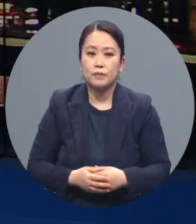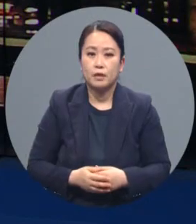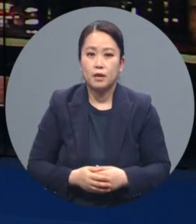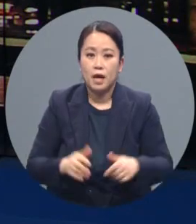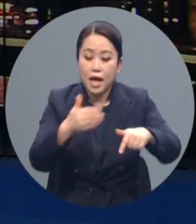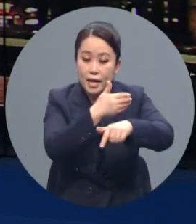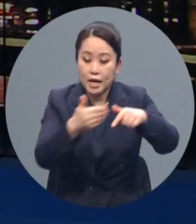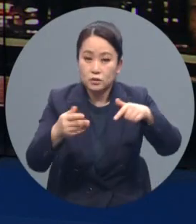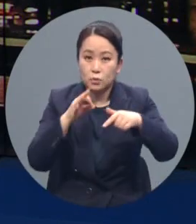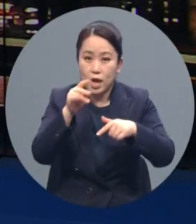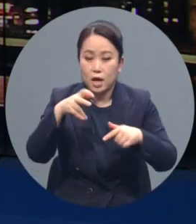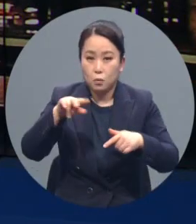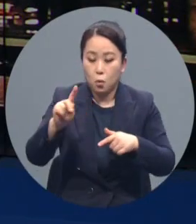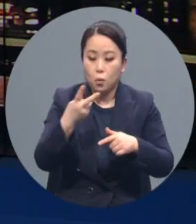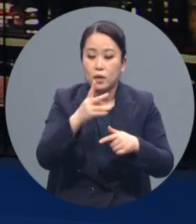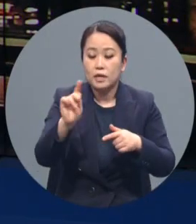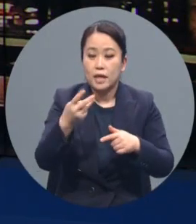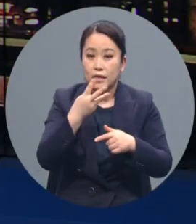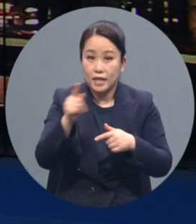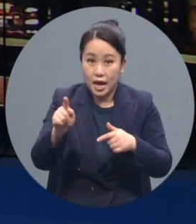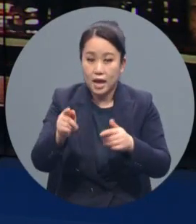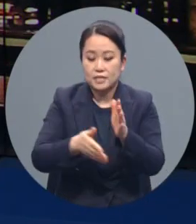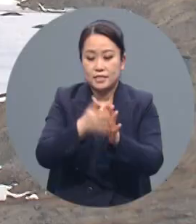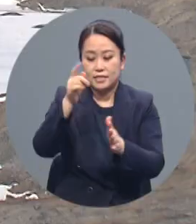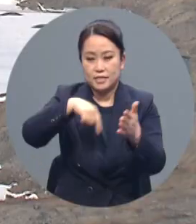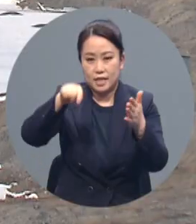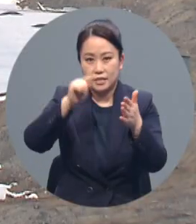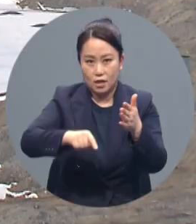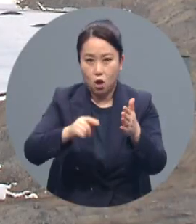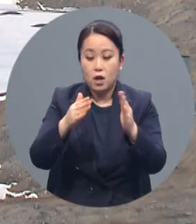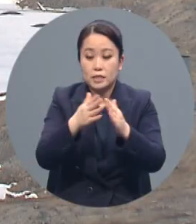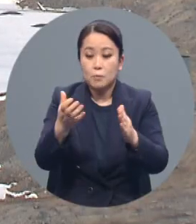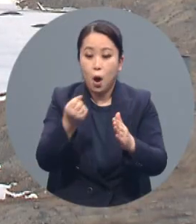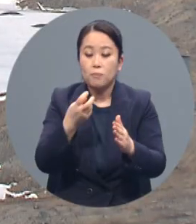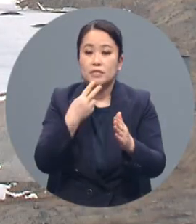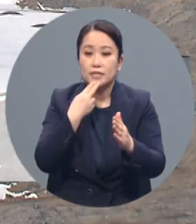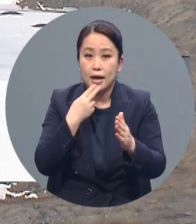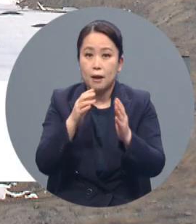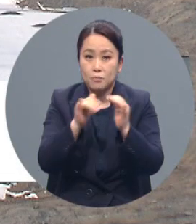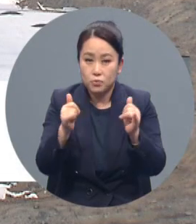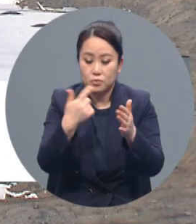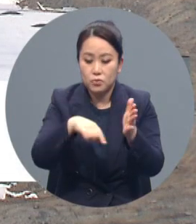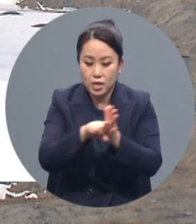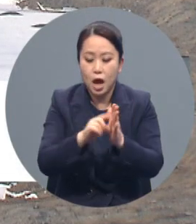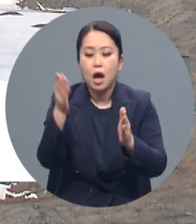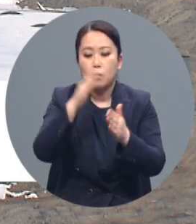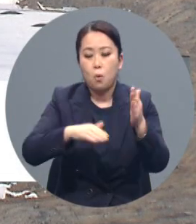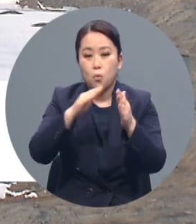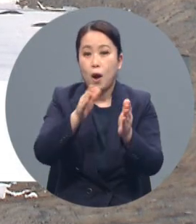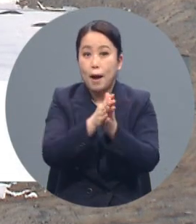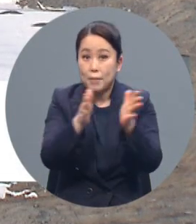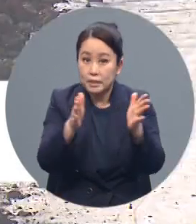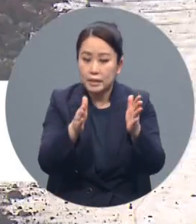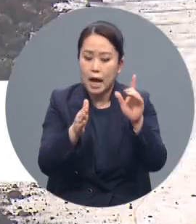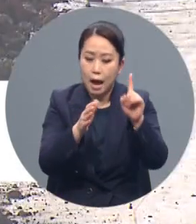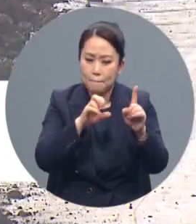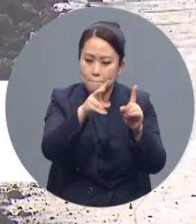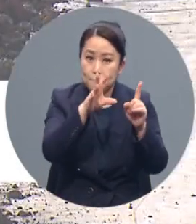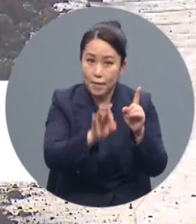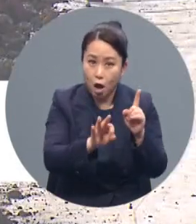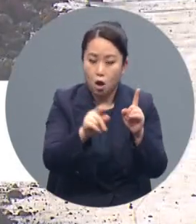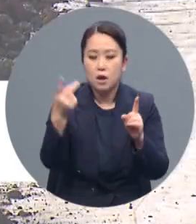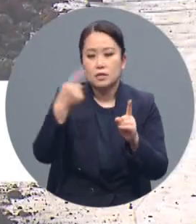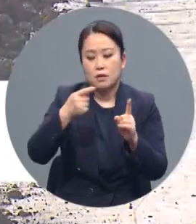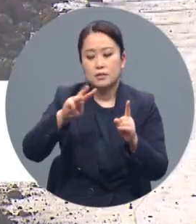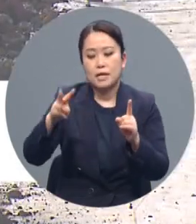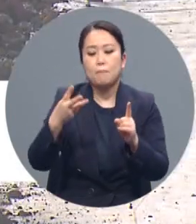강서구 에코델타시티 에서 무주택자 를 위한 공공 아파트가 3.3 제곱미터 당 평균 1300만원 대로